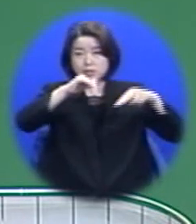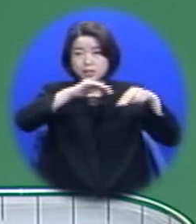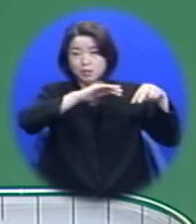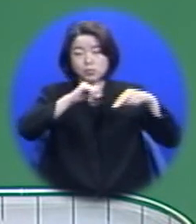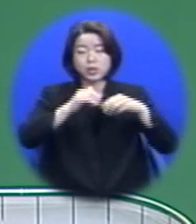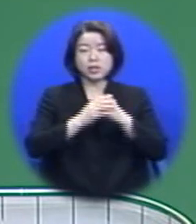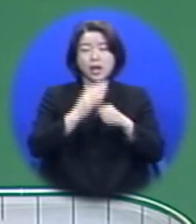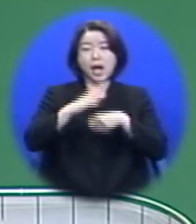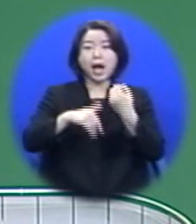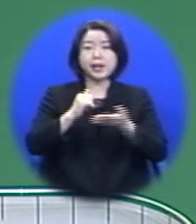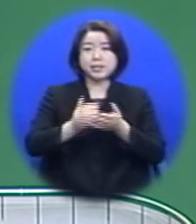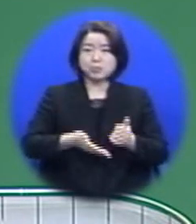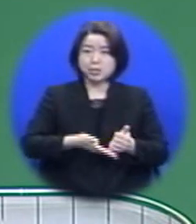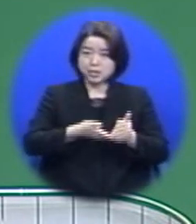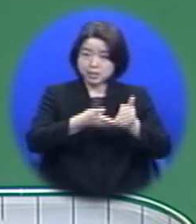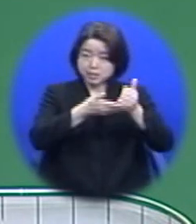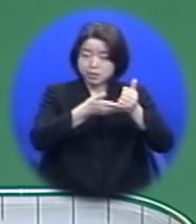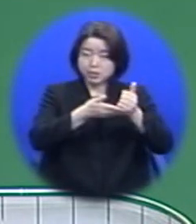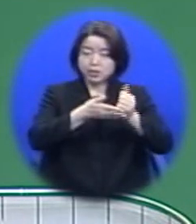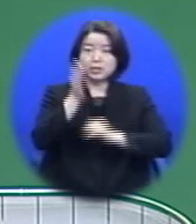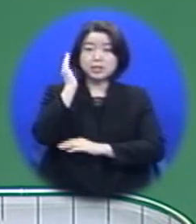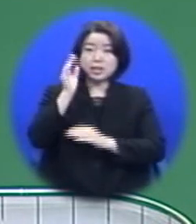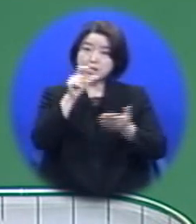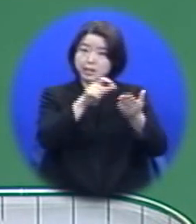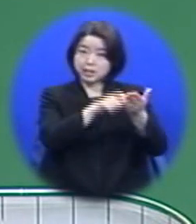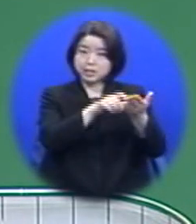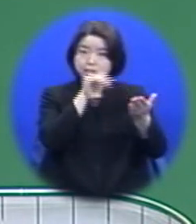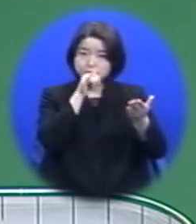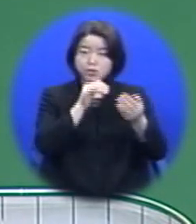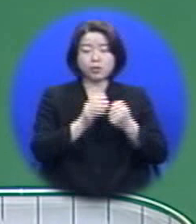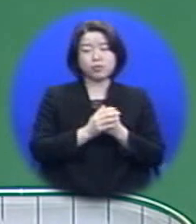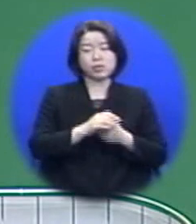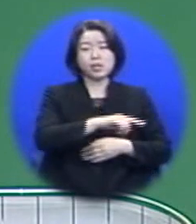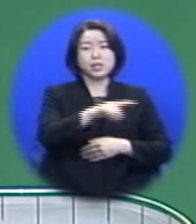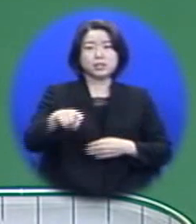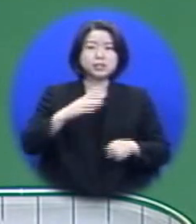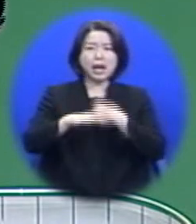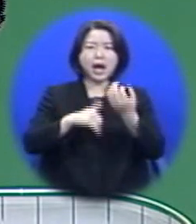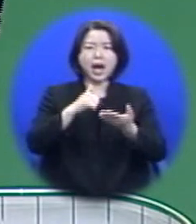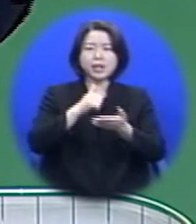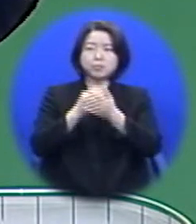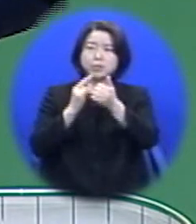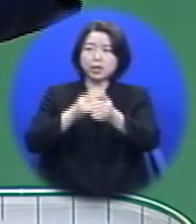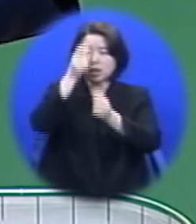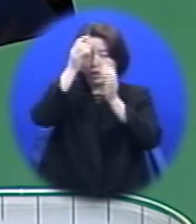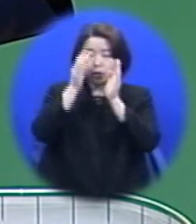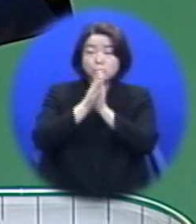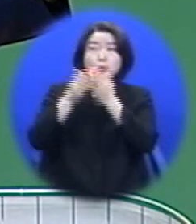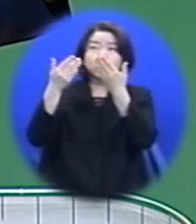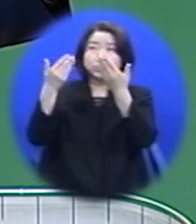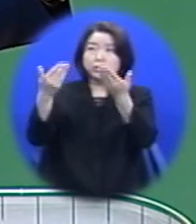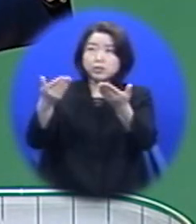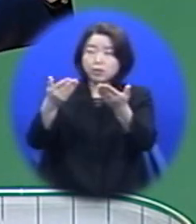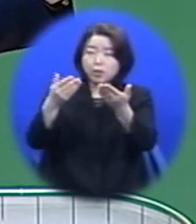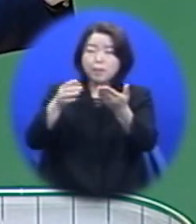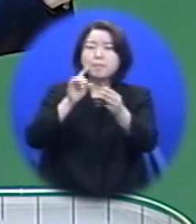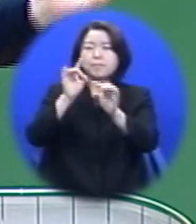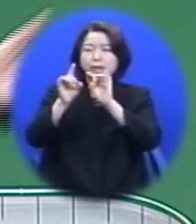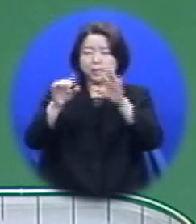섬겼던 이야기를 하고 있습니다 그러면서 그들이 하나님께 기도하는 것마다 하나님이 다 응답해